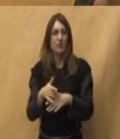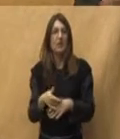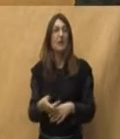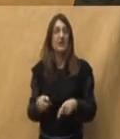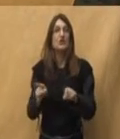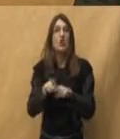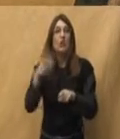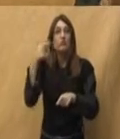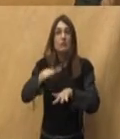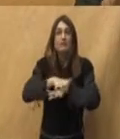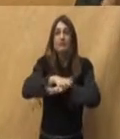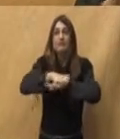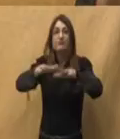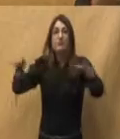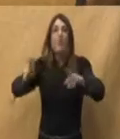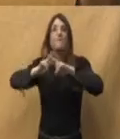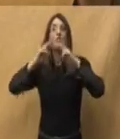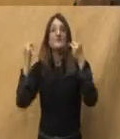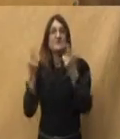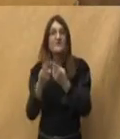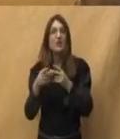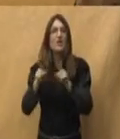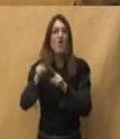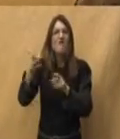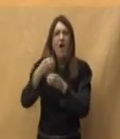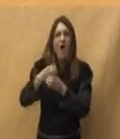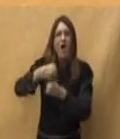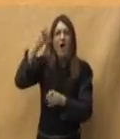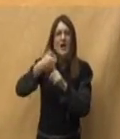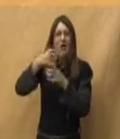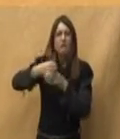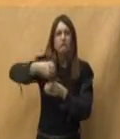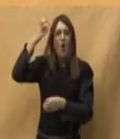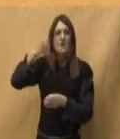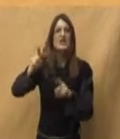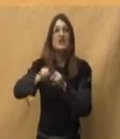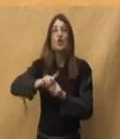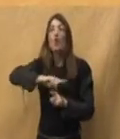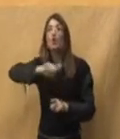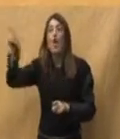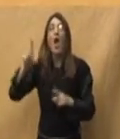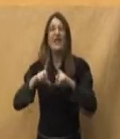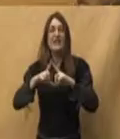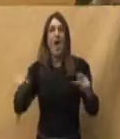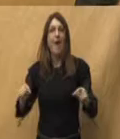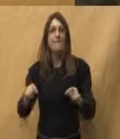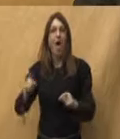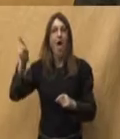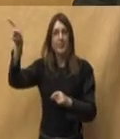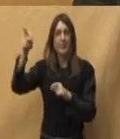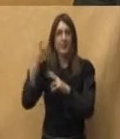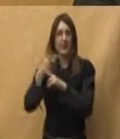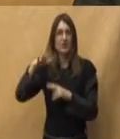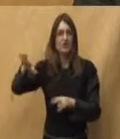što se to raširilo po cijelom svijetu, čak su boce takvog trovanog vina došle do Japana. Dakle, to samo govori koliko